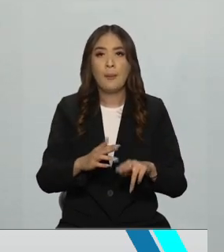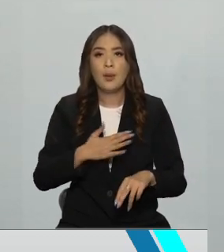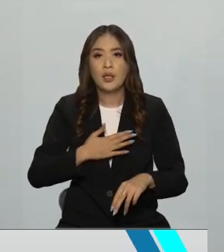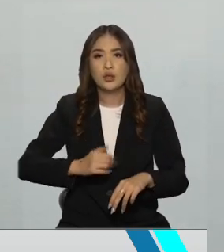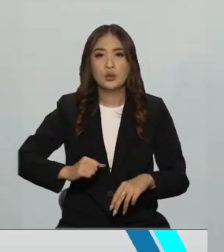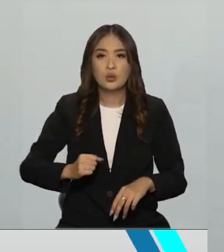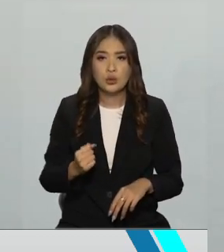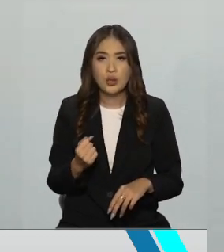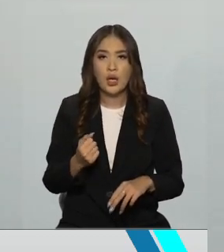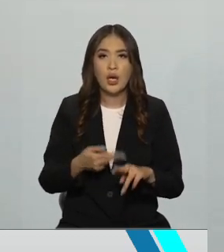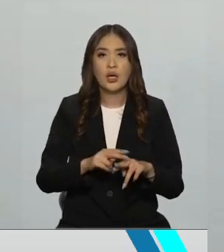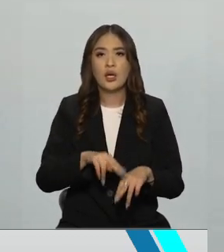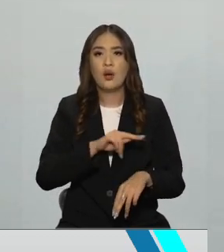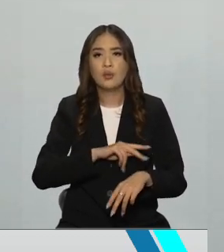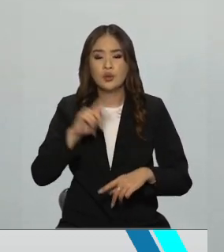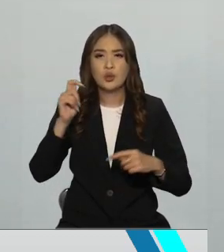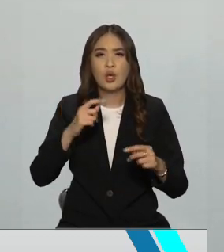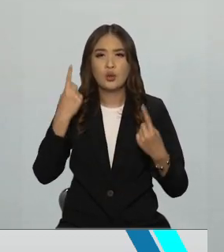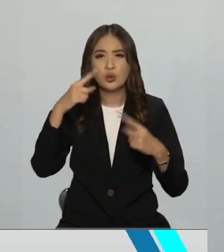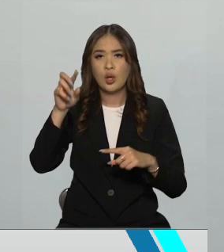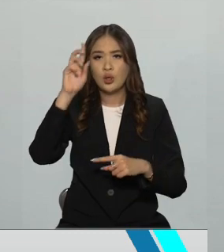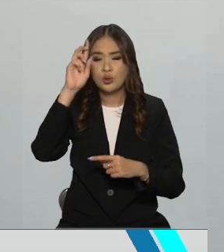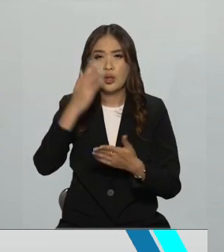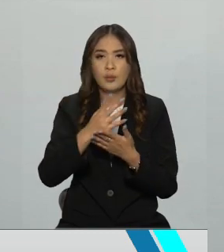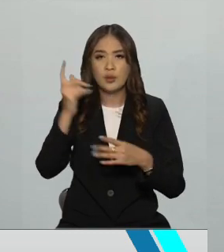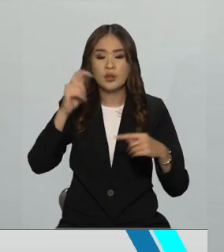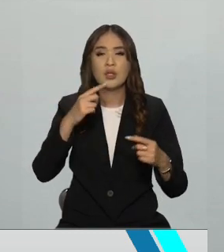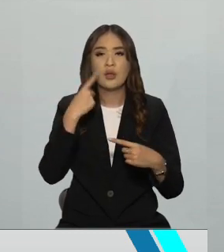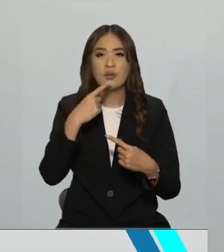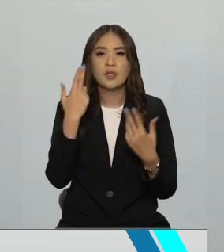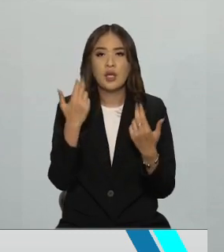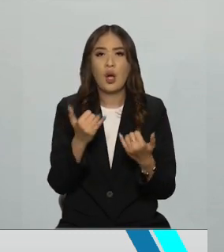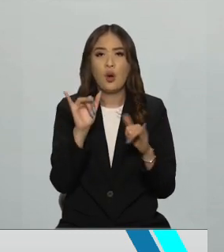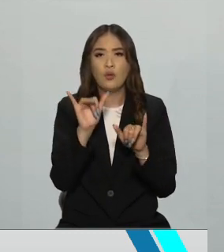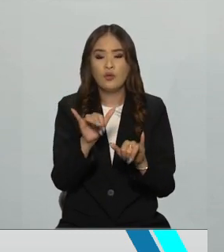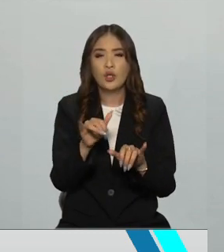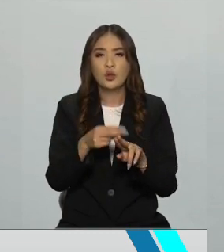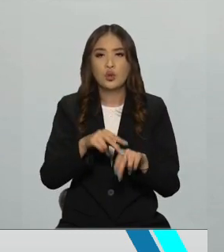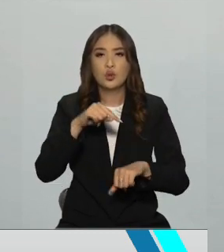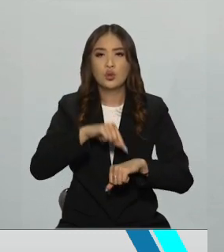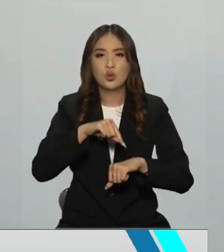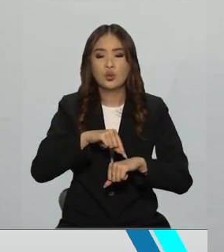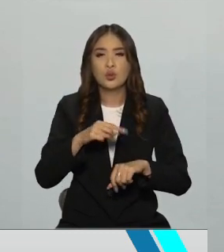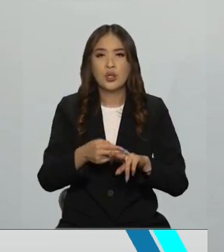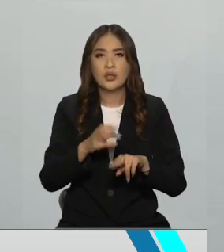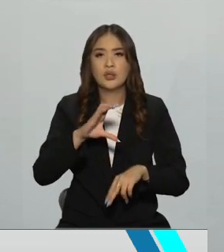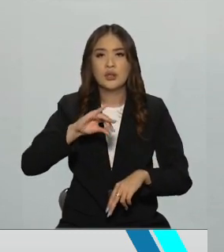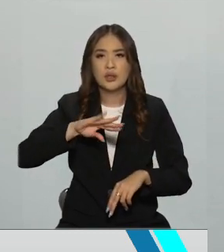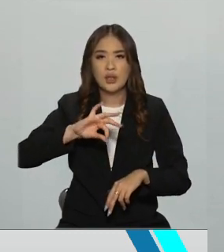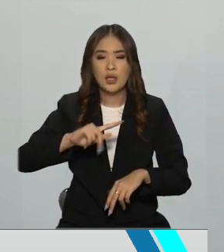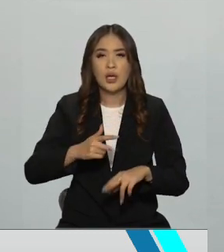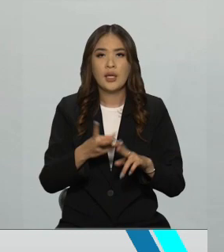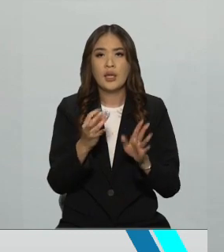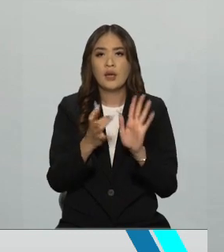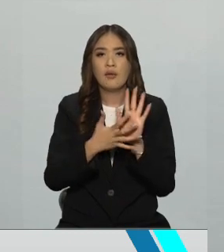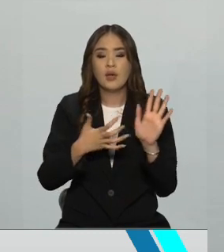друзья, коллеги там, из других стран, и они говорят о том, что да, у вас чувствуется определенный стиль, но не